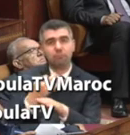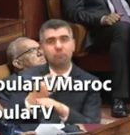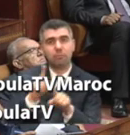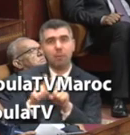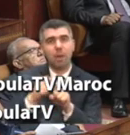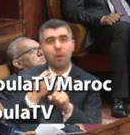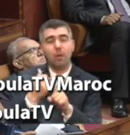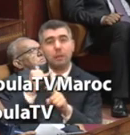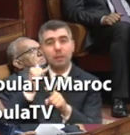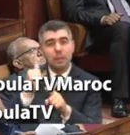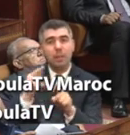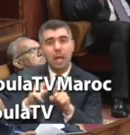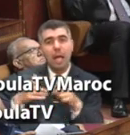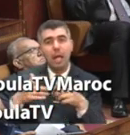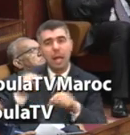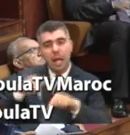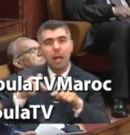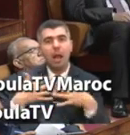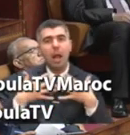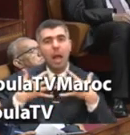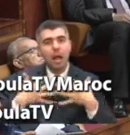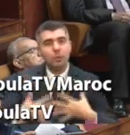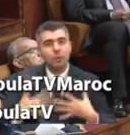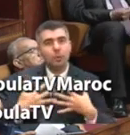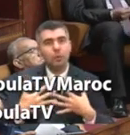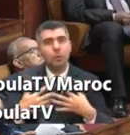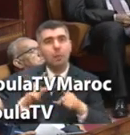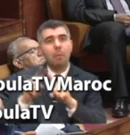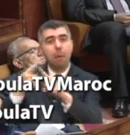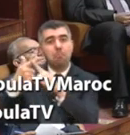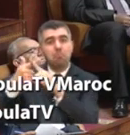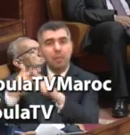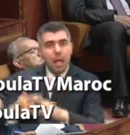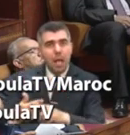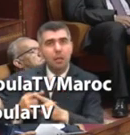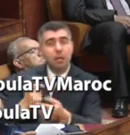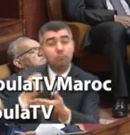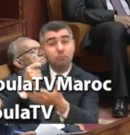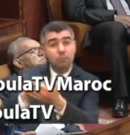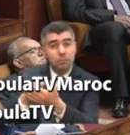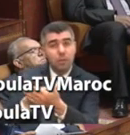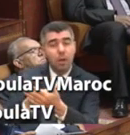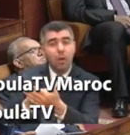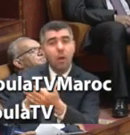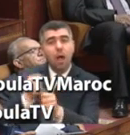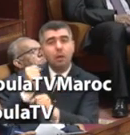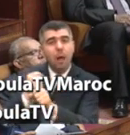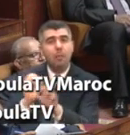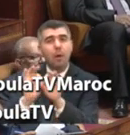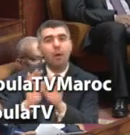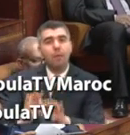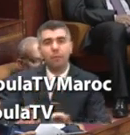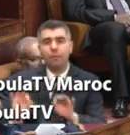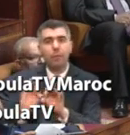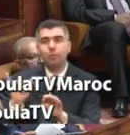راه كاينه تجهيزات كثيره اللي صرفات عليها الدوله وصرفتوا عليها وما كتخدمش، علاش؟ لان ما كاينش